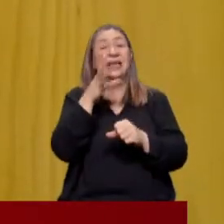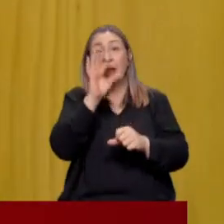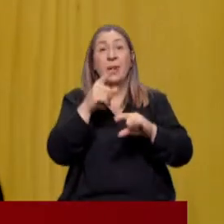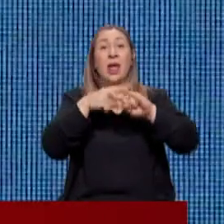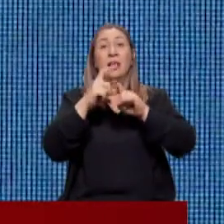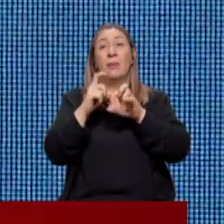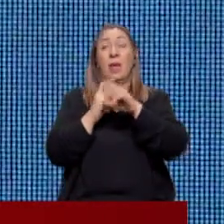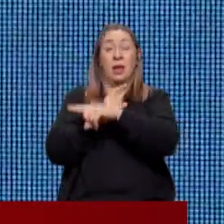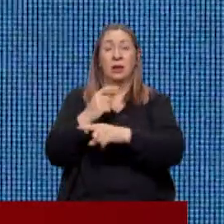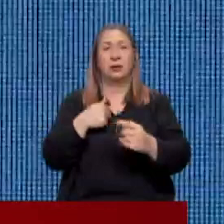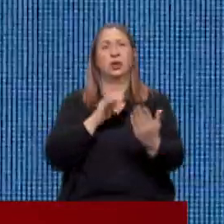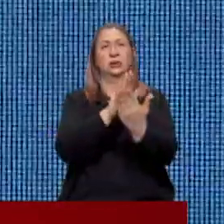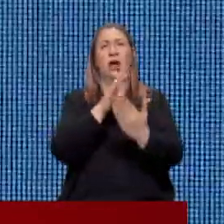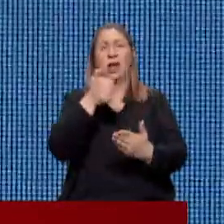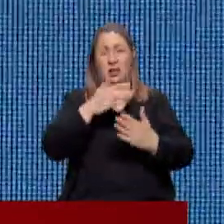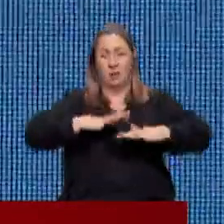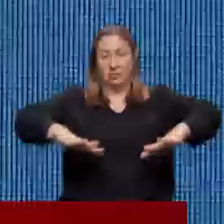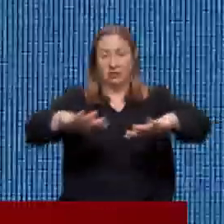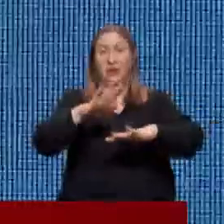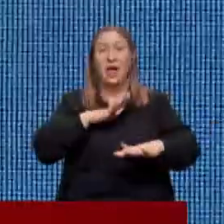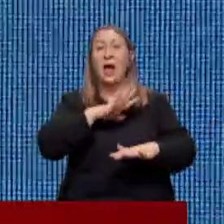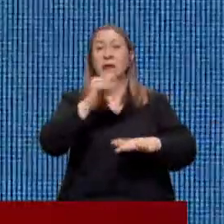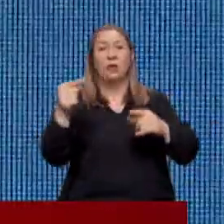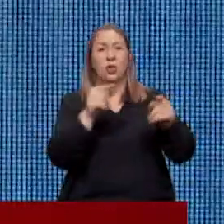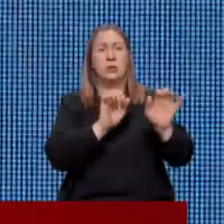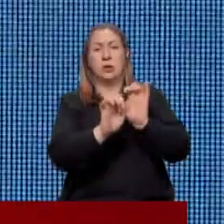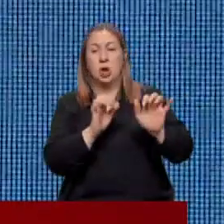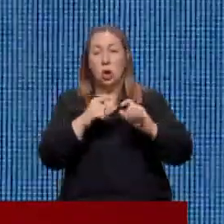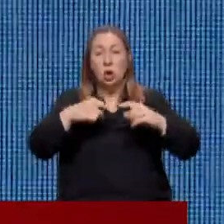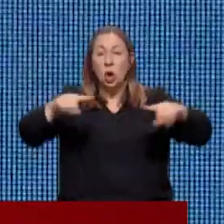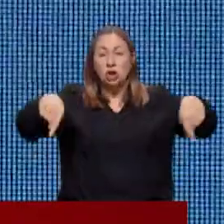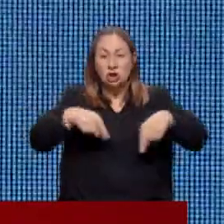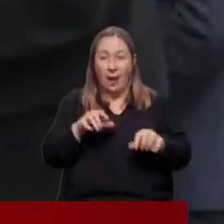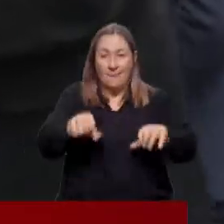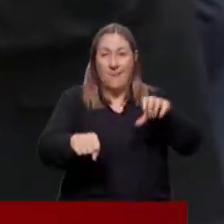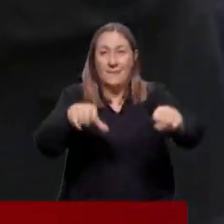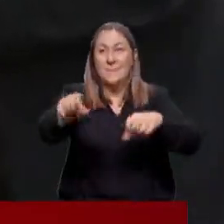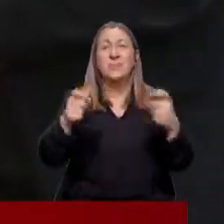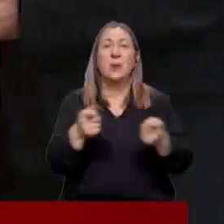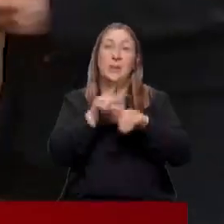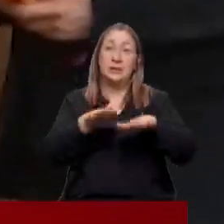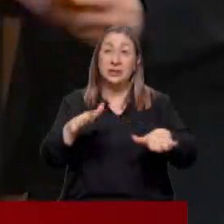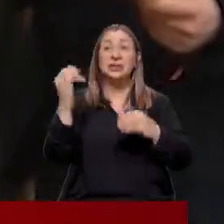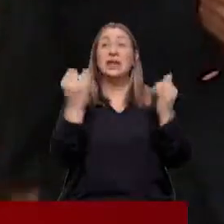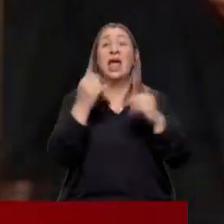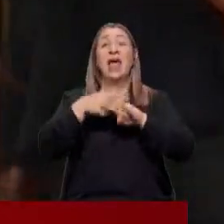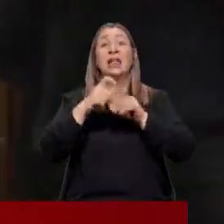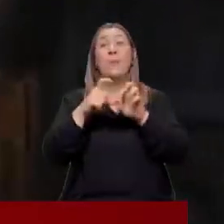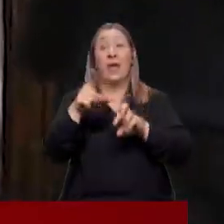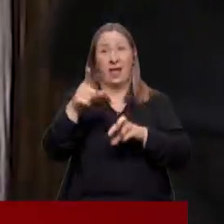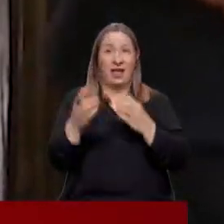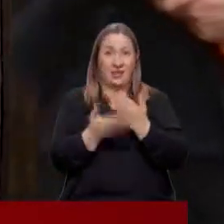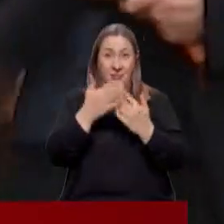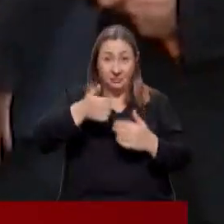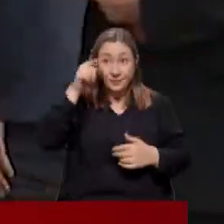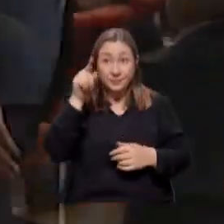yani HDP karşımıza da bir atılması var herkesin birbirini iterek köşe kapmaya çalıştı bir masa tartışmaların odağındaki HDP